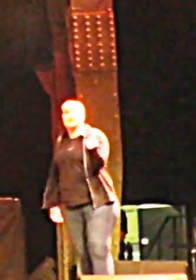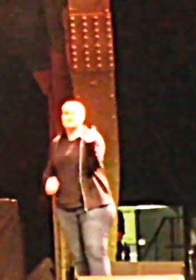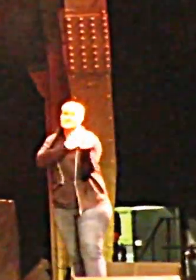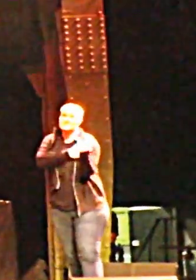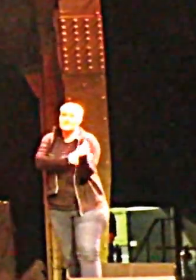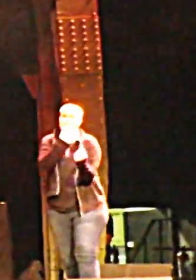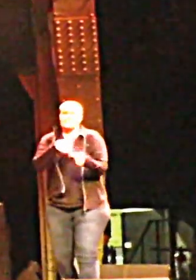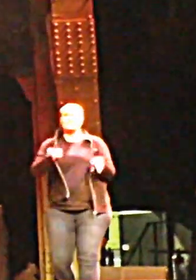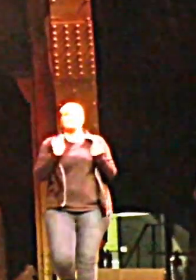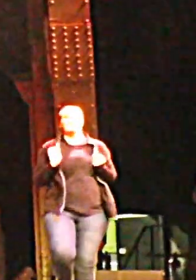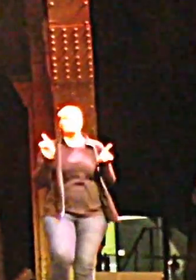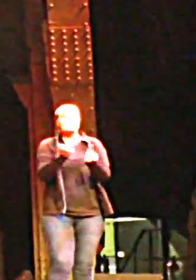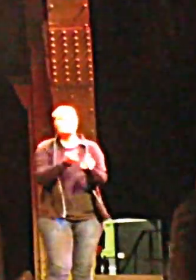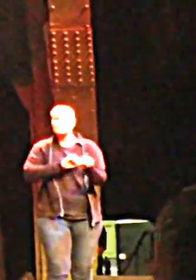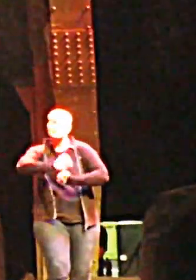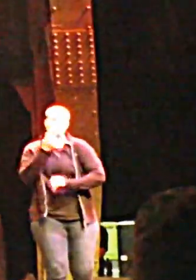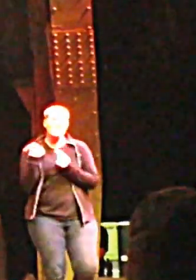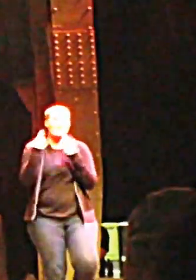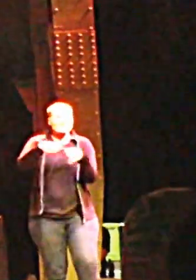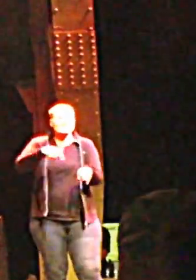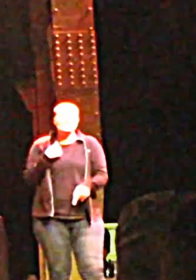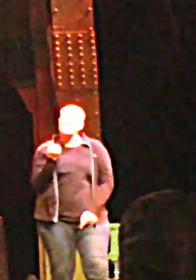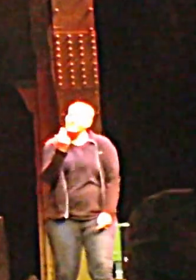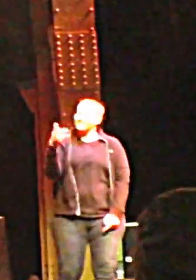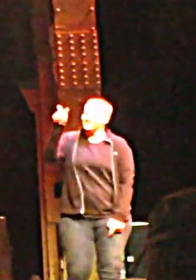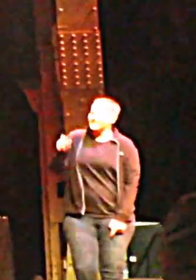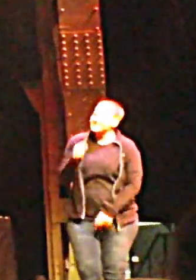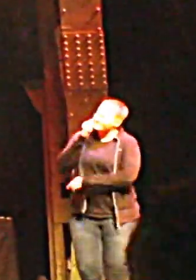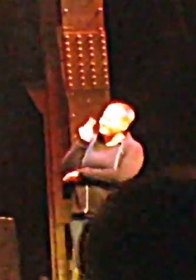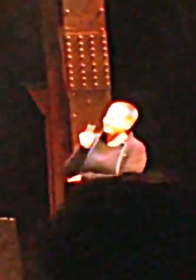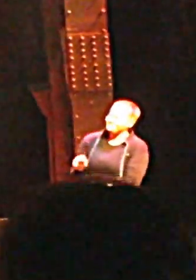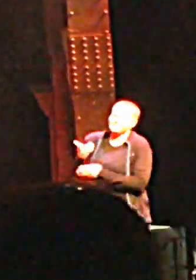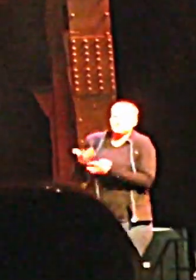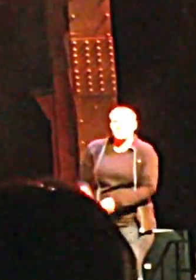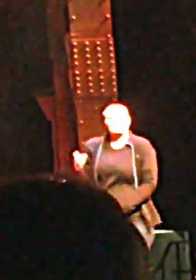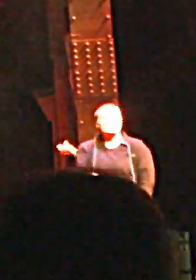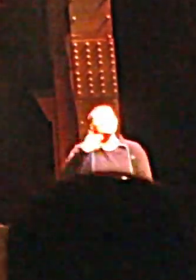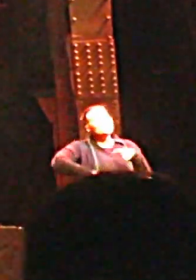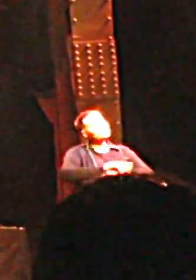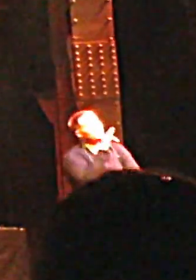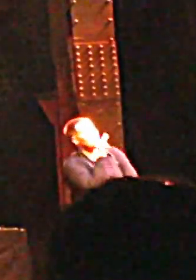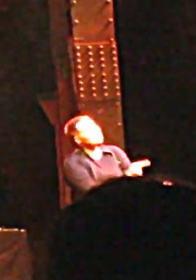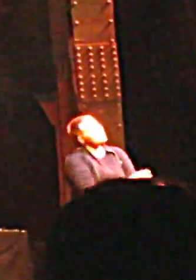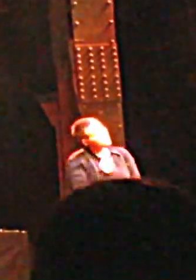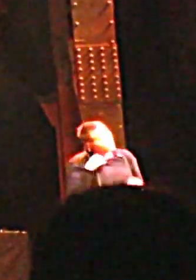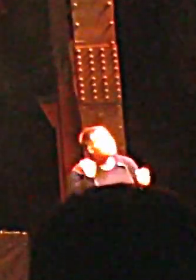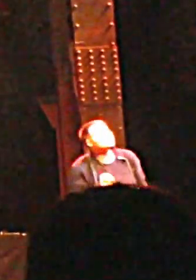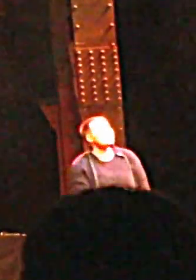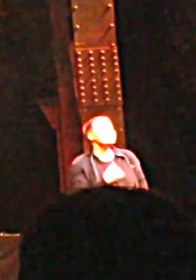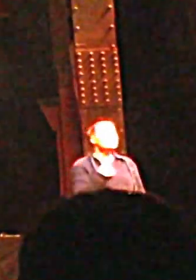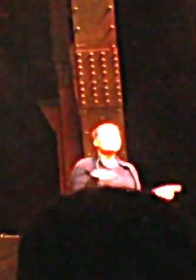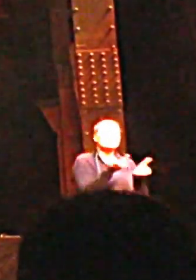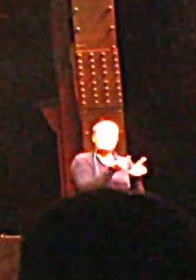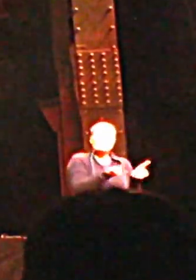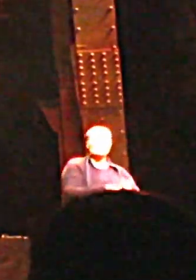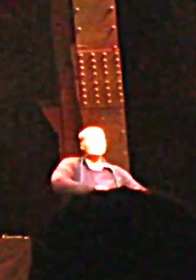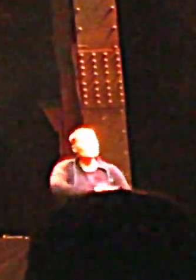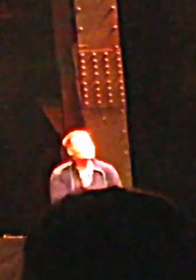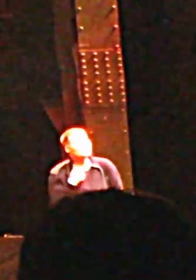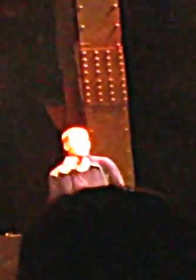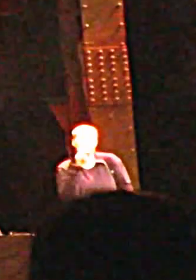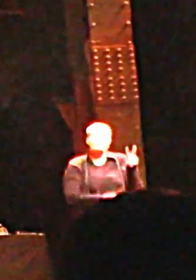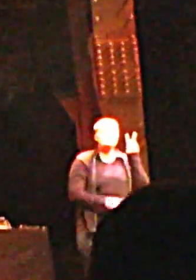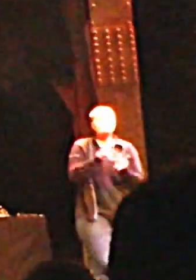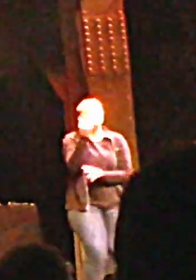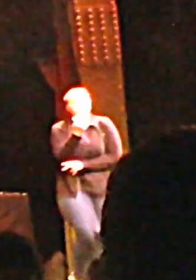Einerseits gleich und trotzdem anders. Die einen sagen schwach, die anderen sagen der kann was. Einerseits gleich, trotzdem verschieden. Die einen